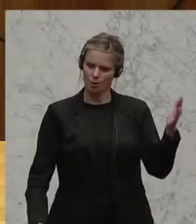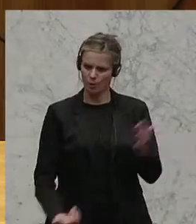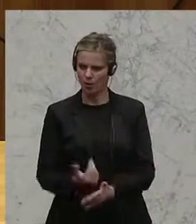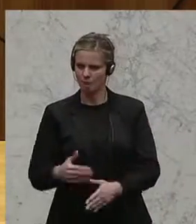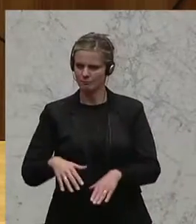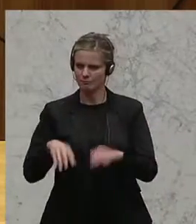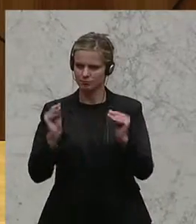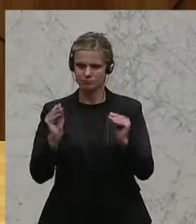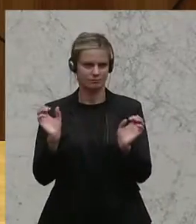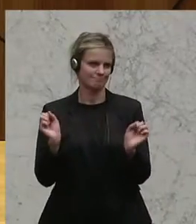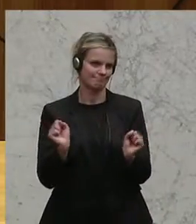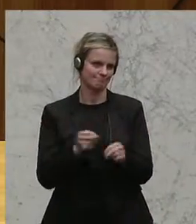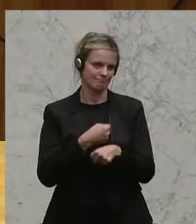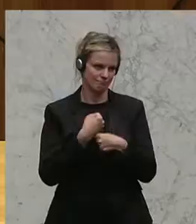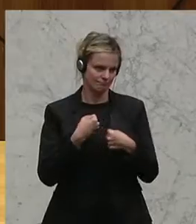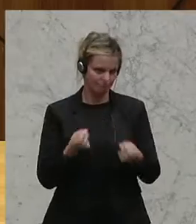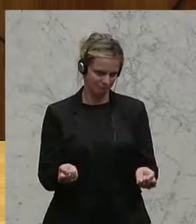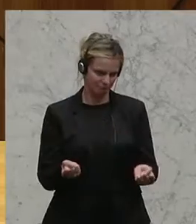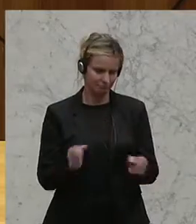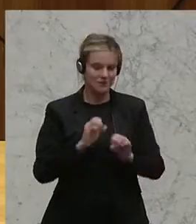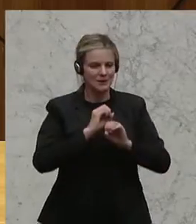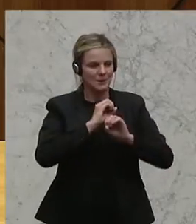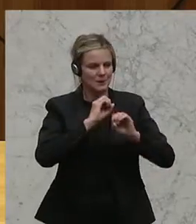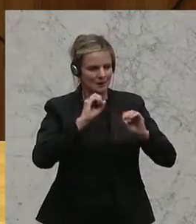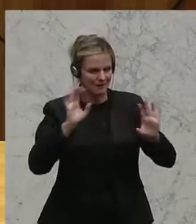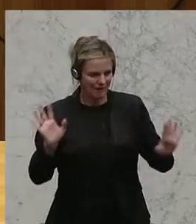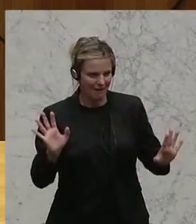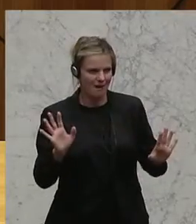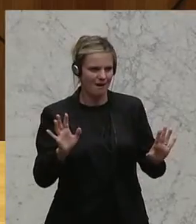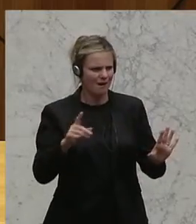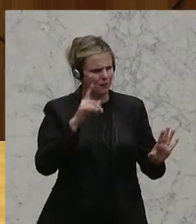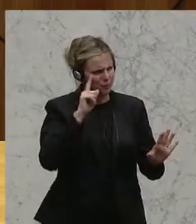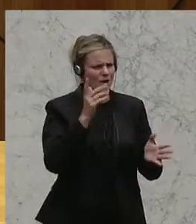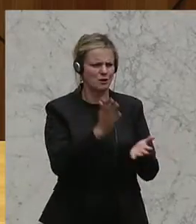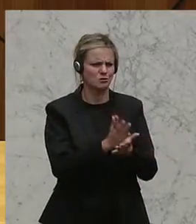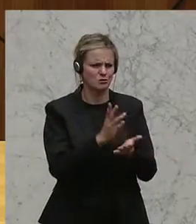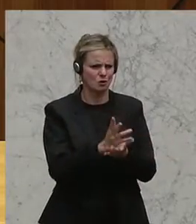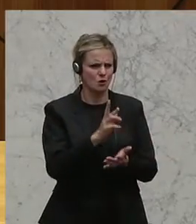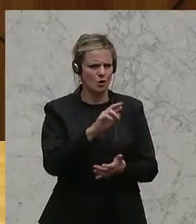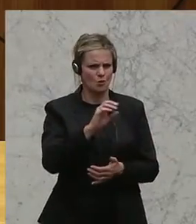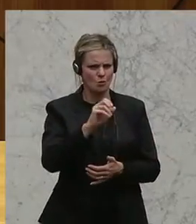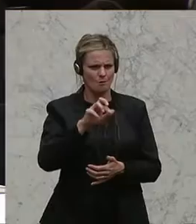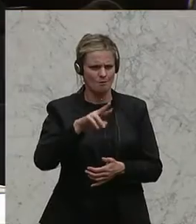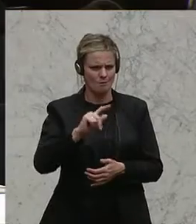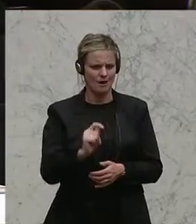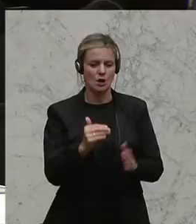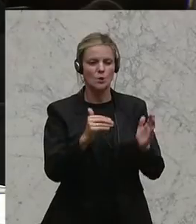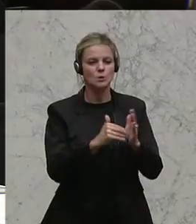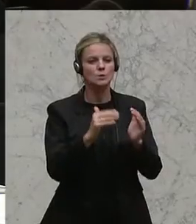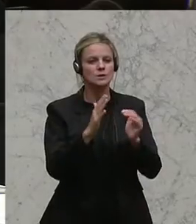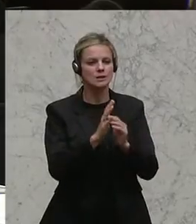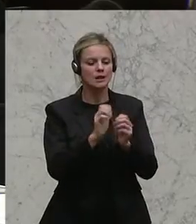an. Und selbstverständlich ist es möglich, Robert, und auch weißt auch du, dass man Systeme